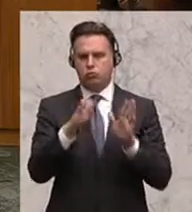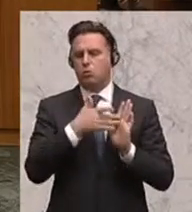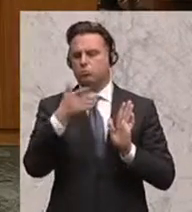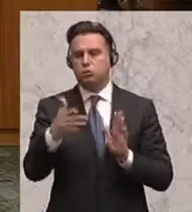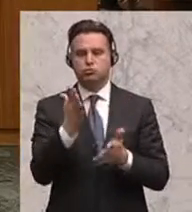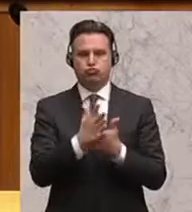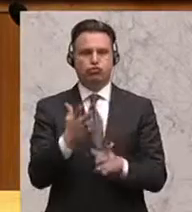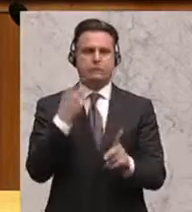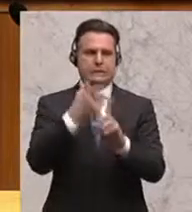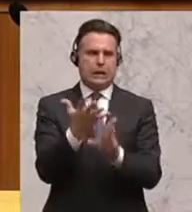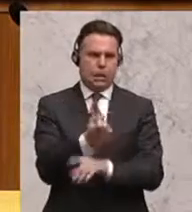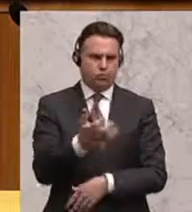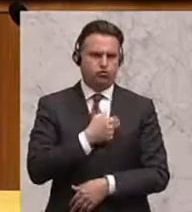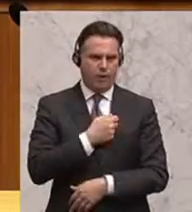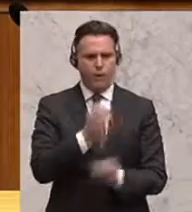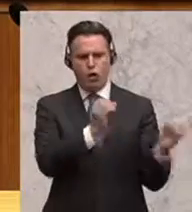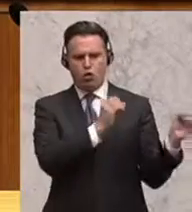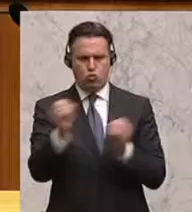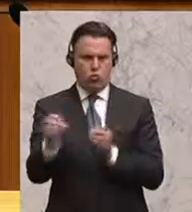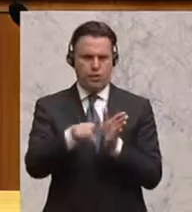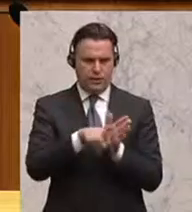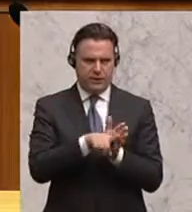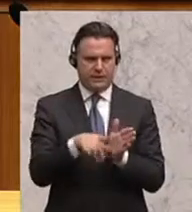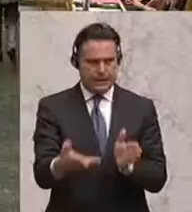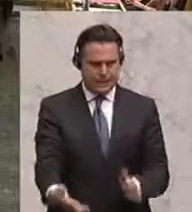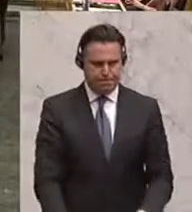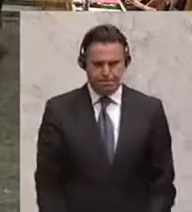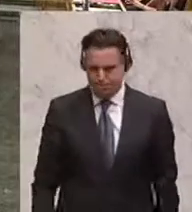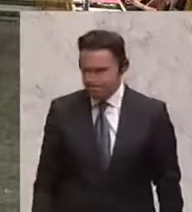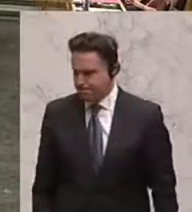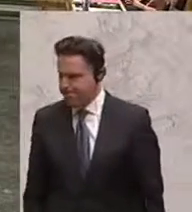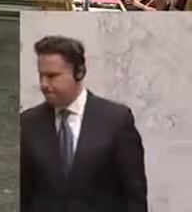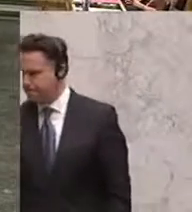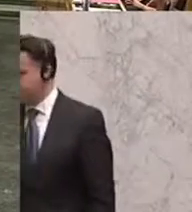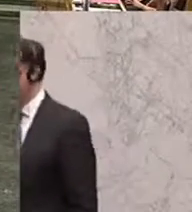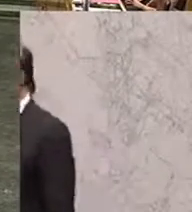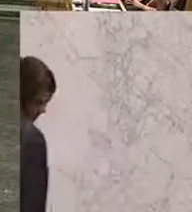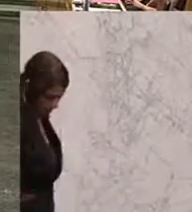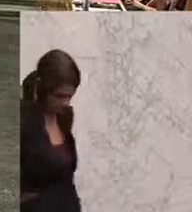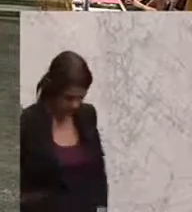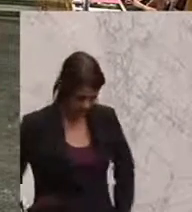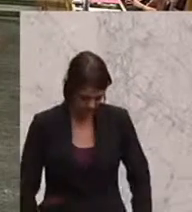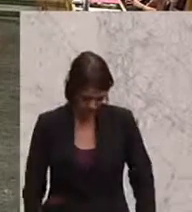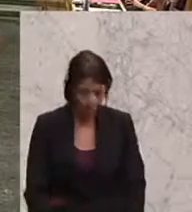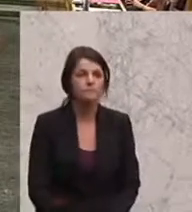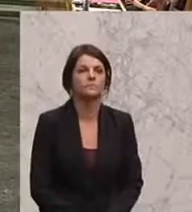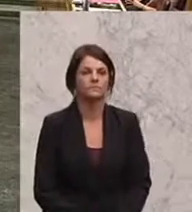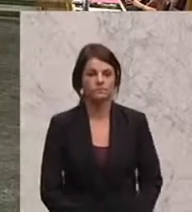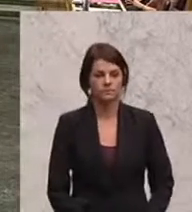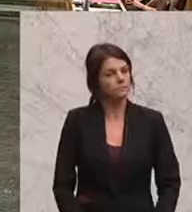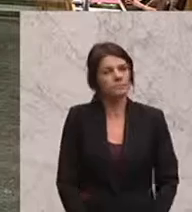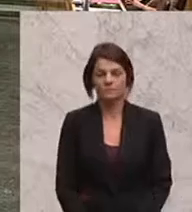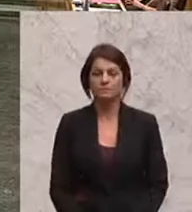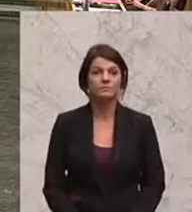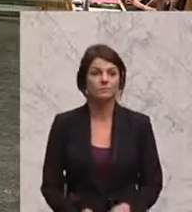das was unser ziel sein sollte ein nulldefizit um ein nulldefizit zu erreichen muss aber bei den ausgaben gespart